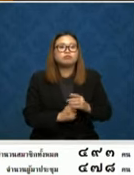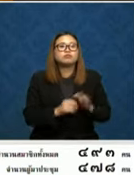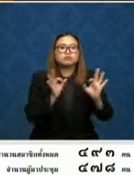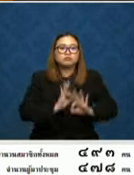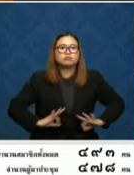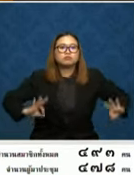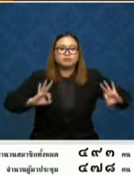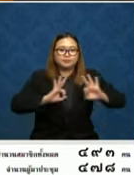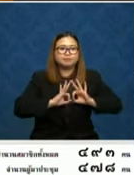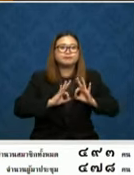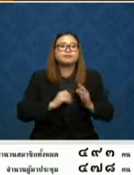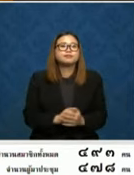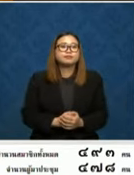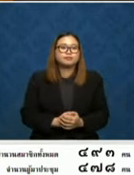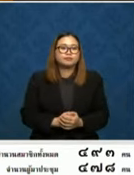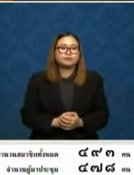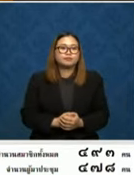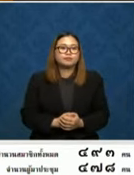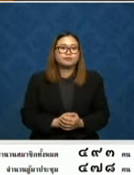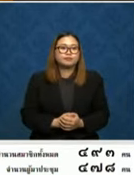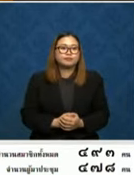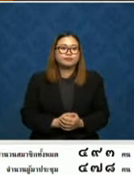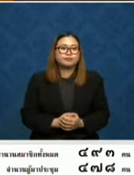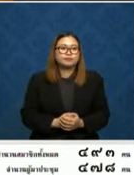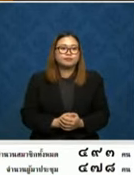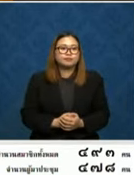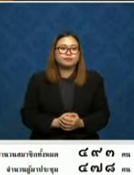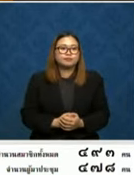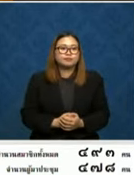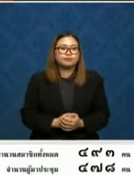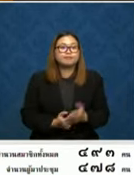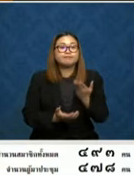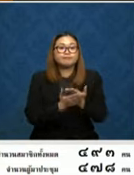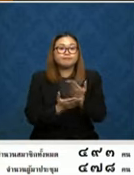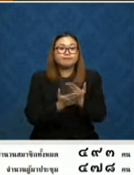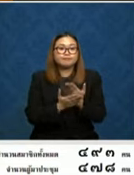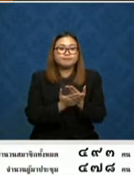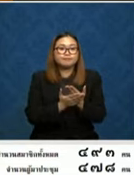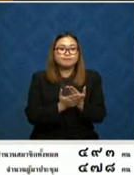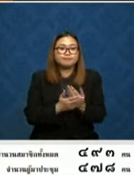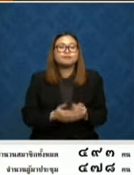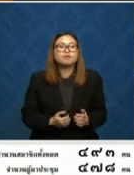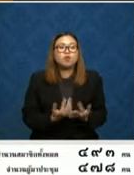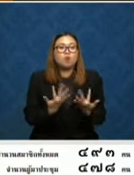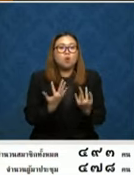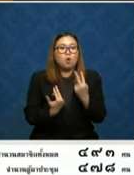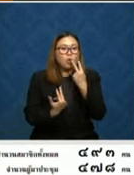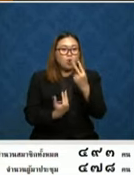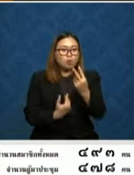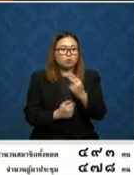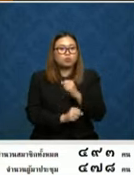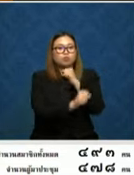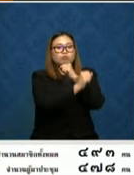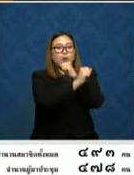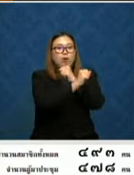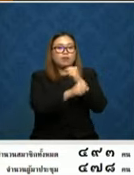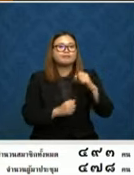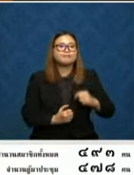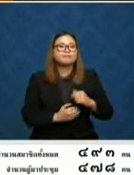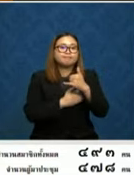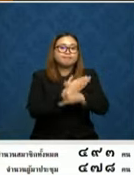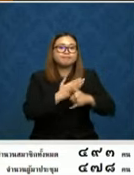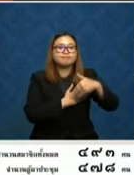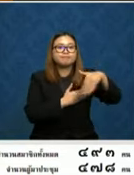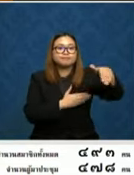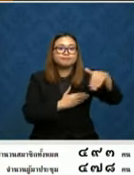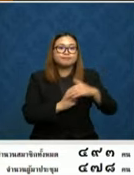ำเป็นเช่นเดียวกันนะครับในส่วนของงบประมาณในส่วนของการเฝ้าระวังเหตุความไม่สงบในต่างประเทศนะครับมี